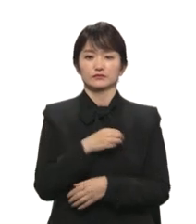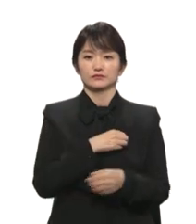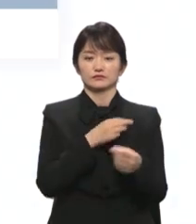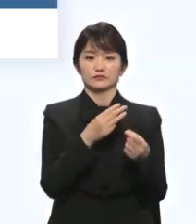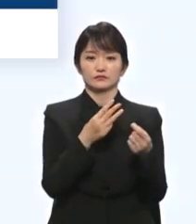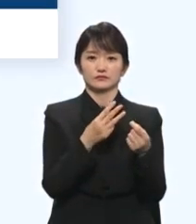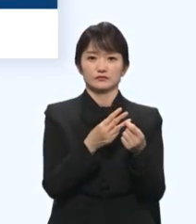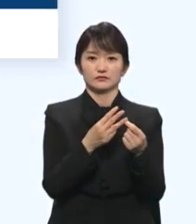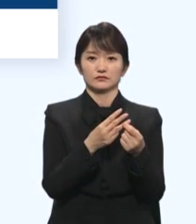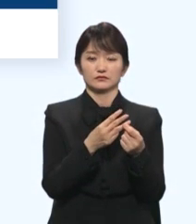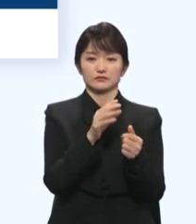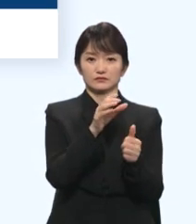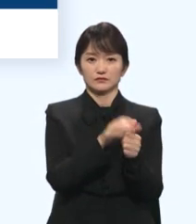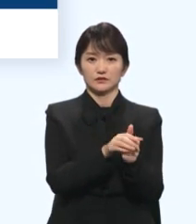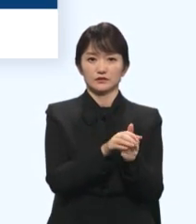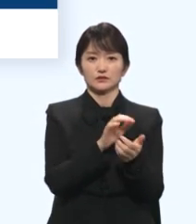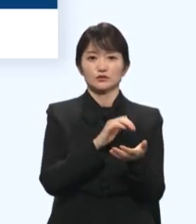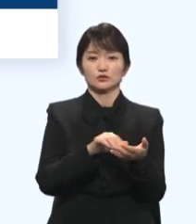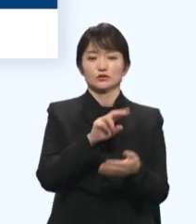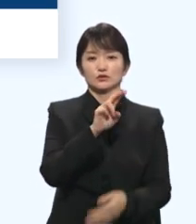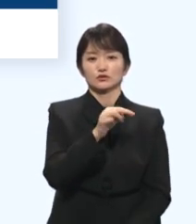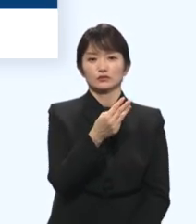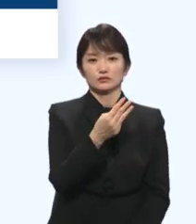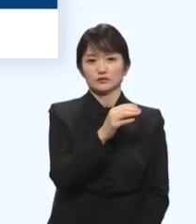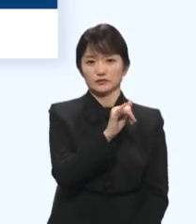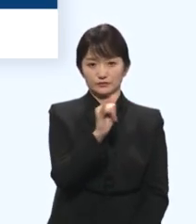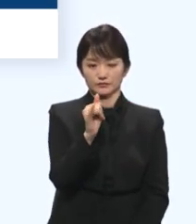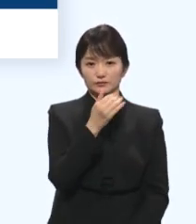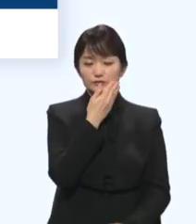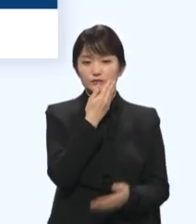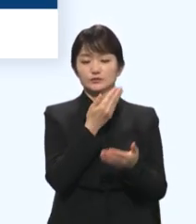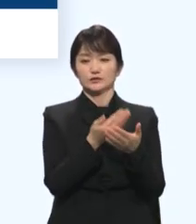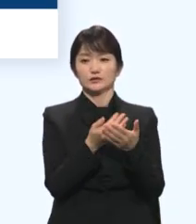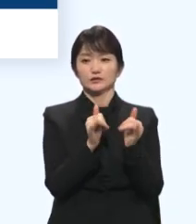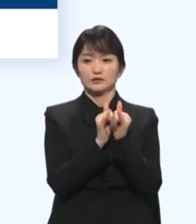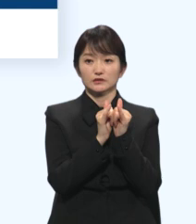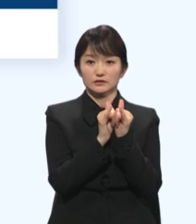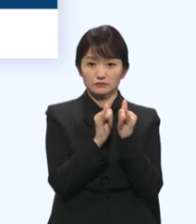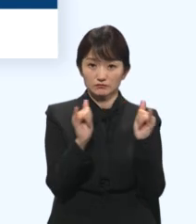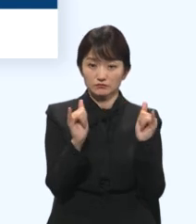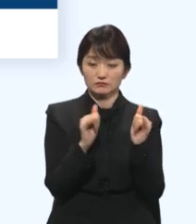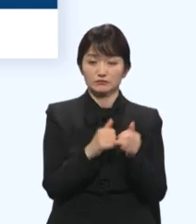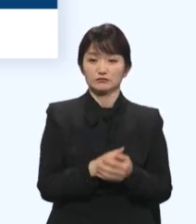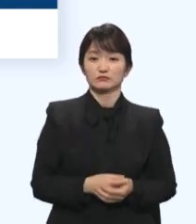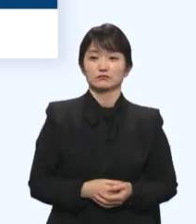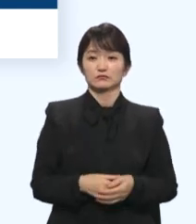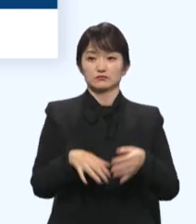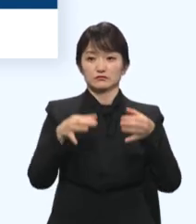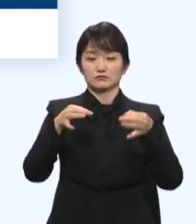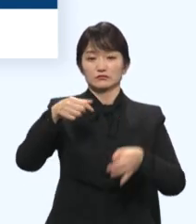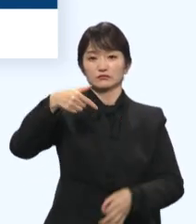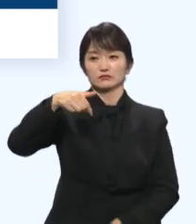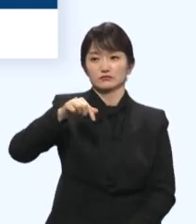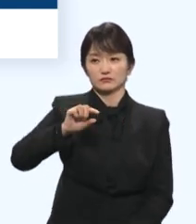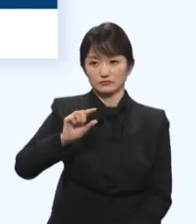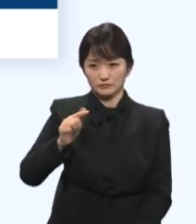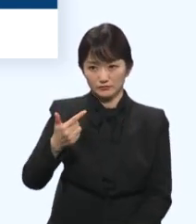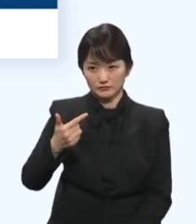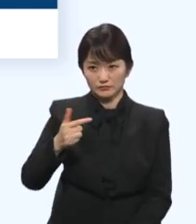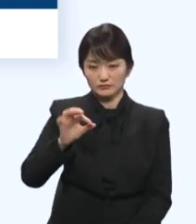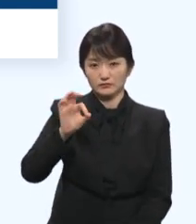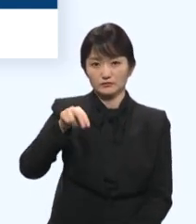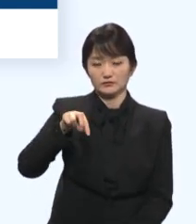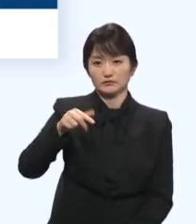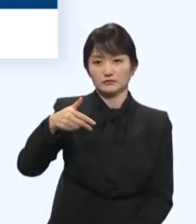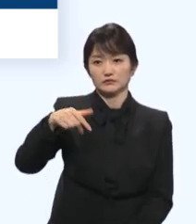의원이 23명 이거든 근데 그중에서 좀 주요 인물의 면면을 보면 금 뭐 딱 보면 뭐 김기헌 윤재옥 지도부 있고